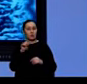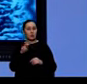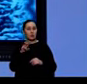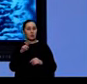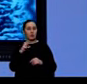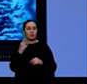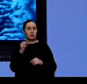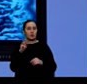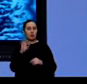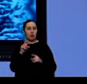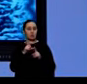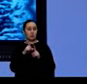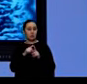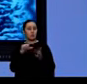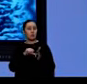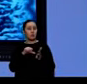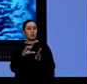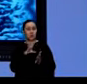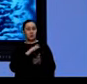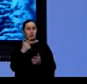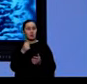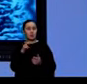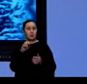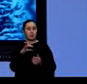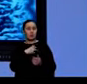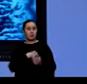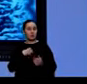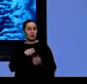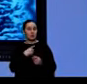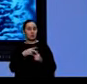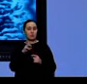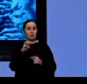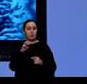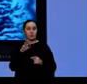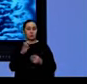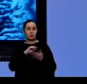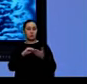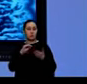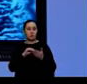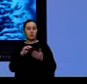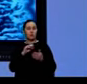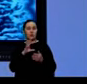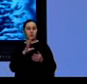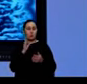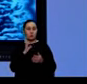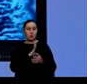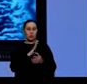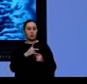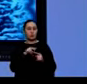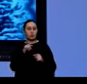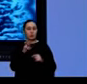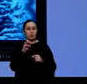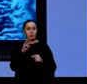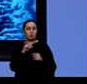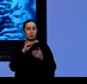гузал, яшамоқ сўзлари иштирок этган гаплар асосида матн тузиб ёзган бўлсангиз,